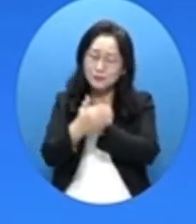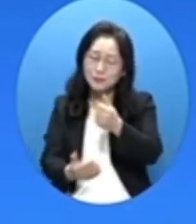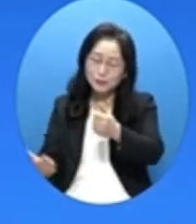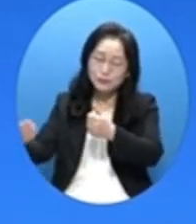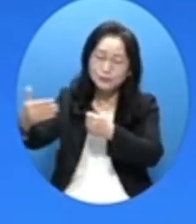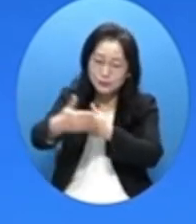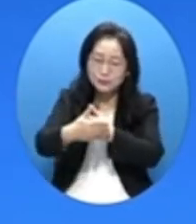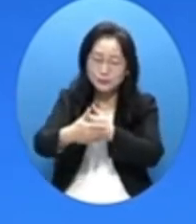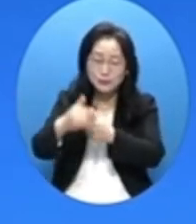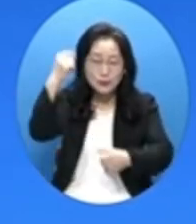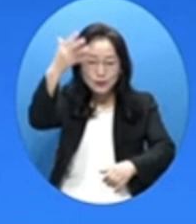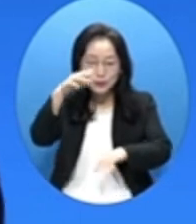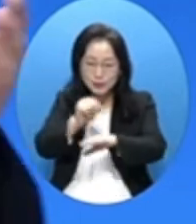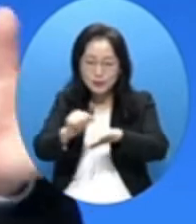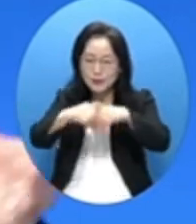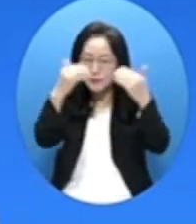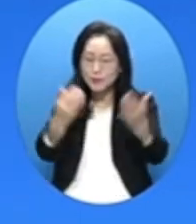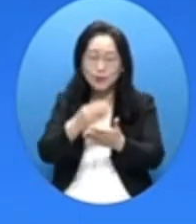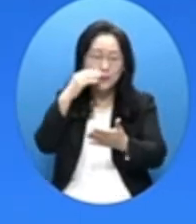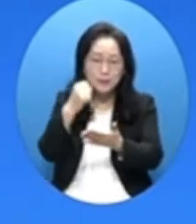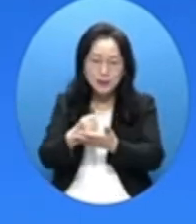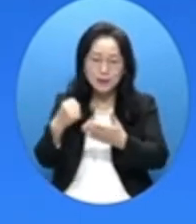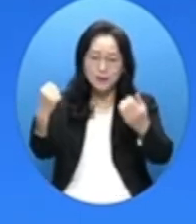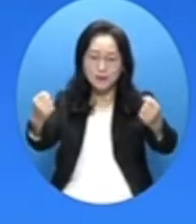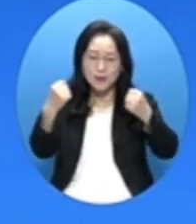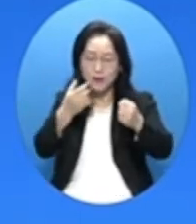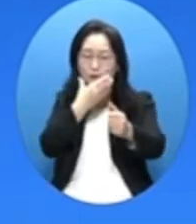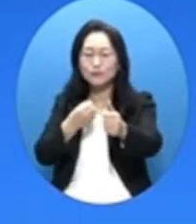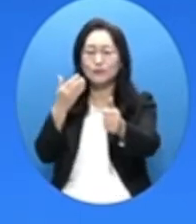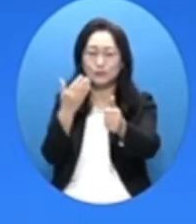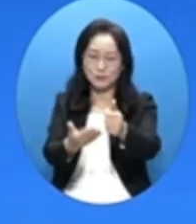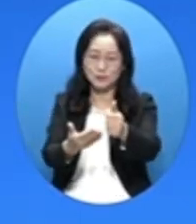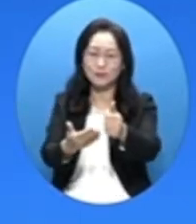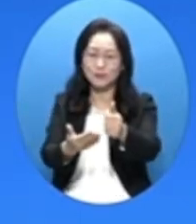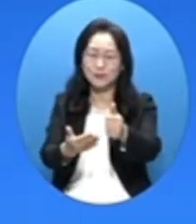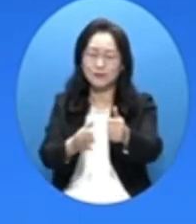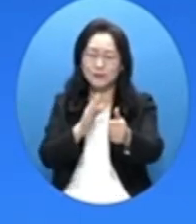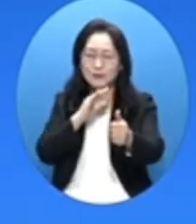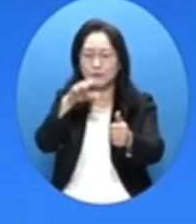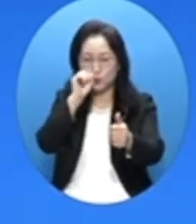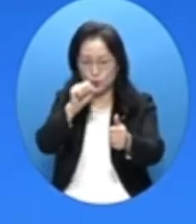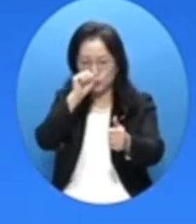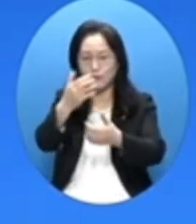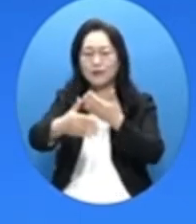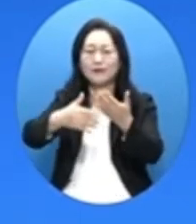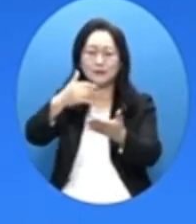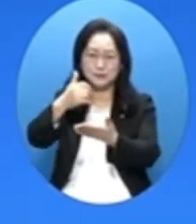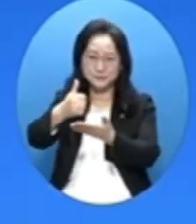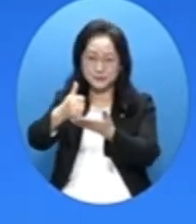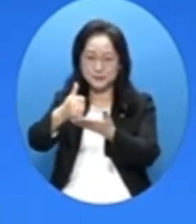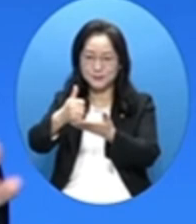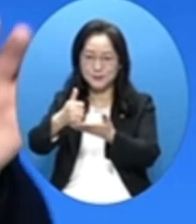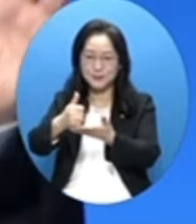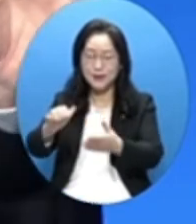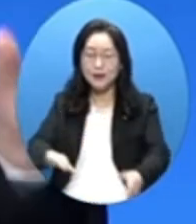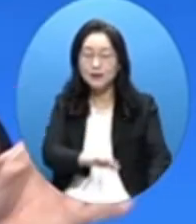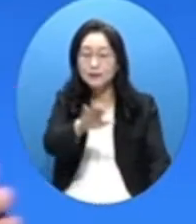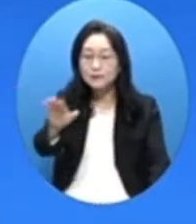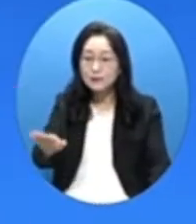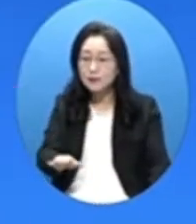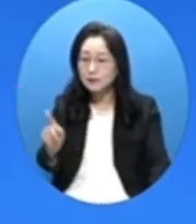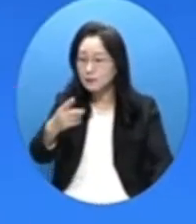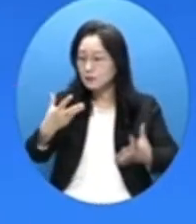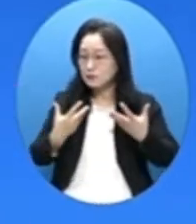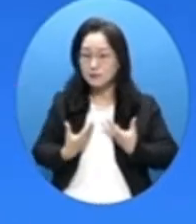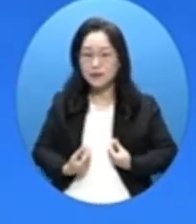영원히 살 때까지 범살되며 가난하게 되는 축복을 더하여 주는 참으로 좋으신 하나님이신 것입니다 우리가 어떤